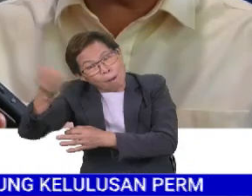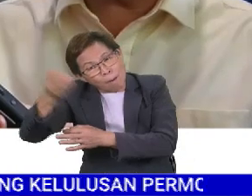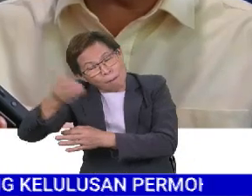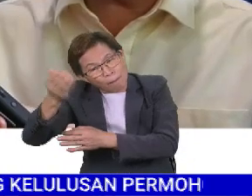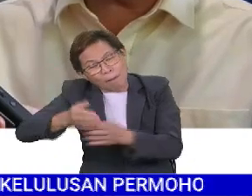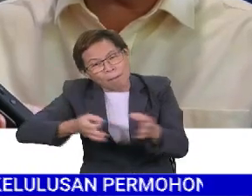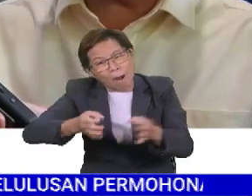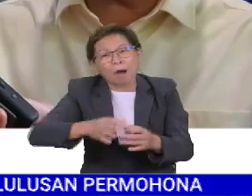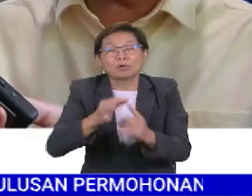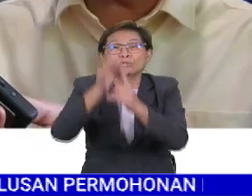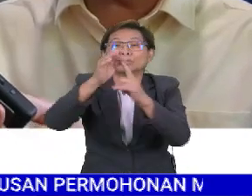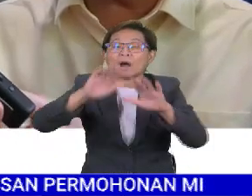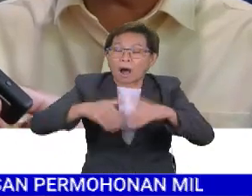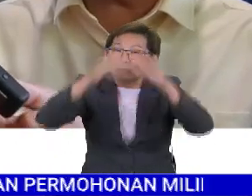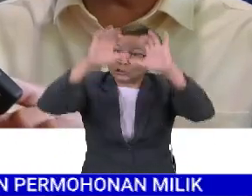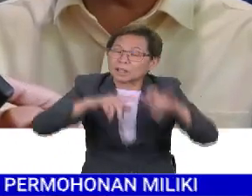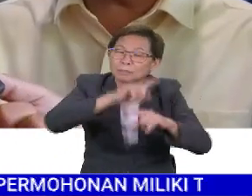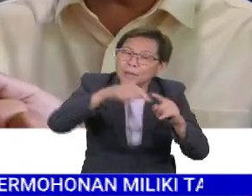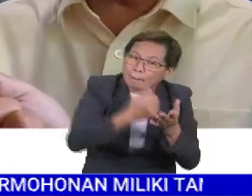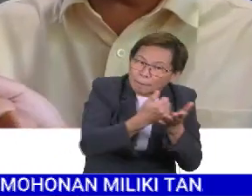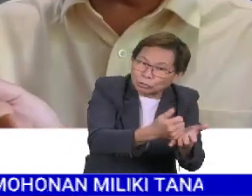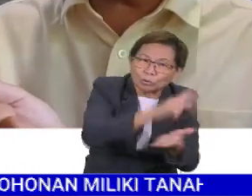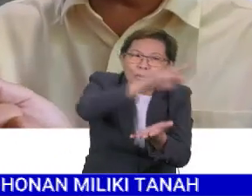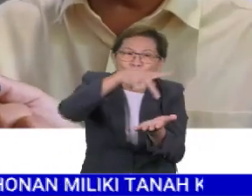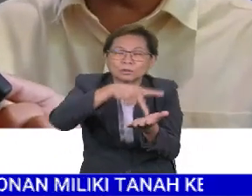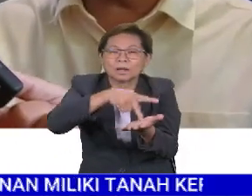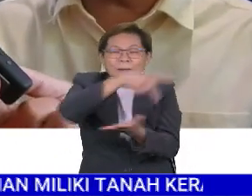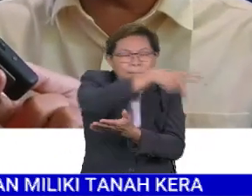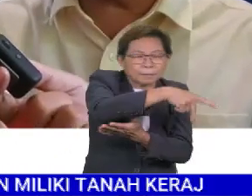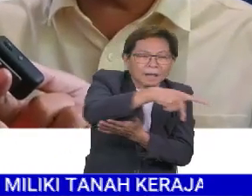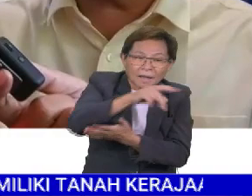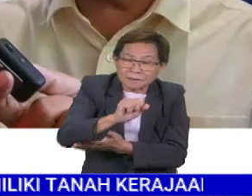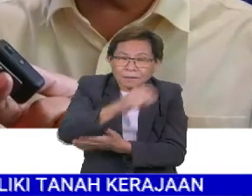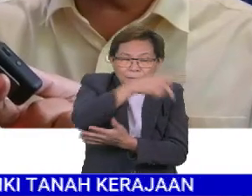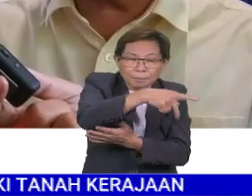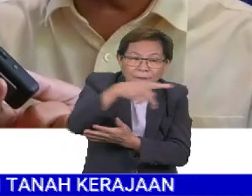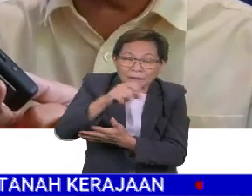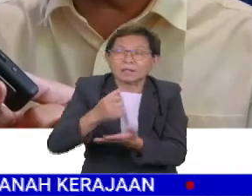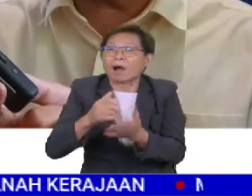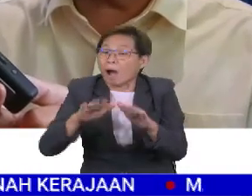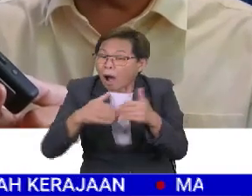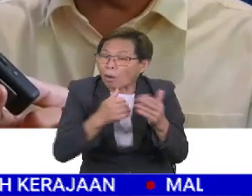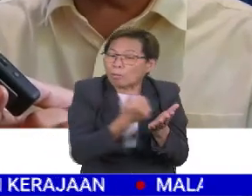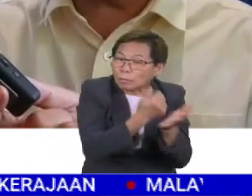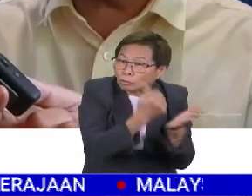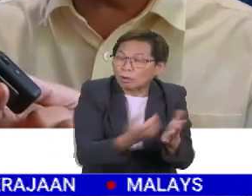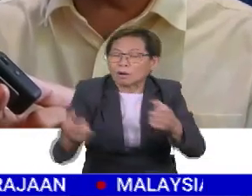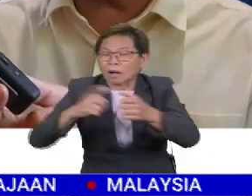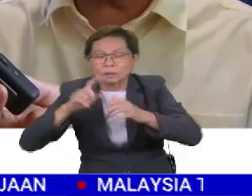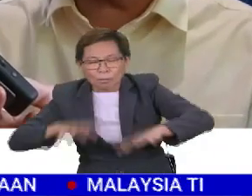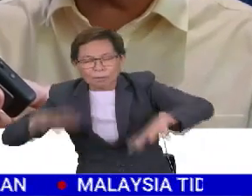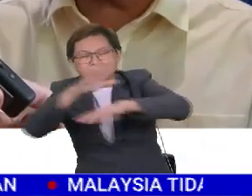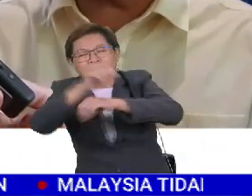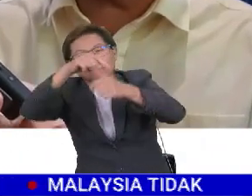mereka pengkhususan bagaimana cara bila nak membantu di pusat banjir, di pusat pemindahan sementara ya, yang berkaitan dengan mangsa banjir